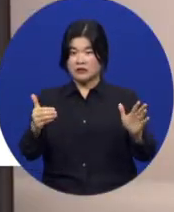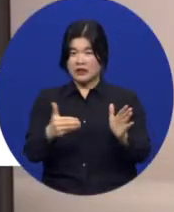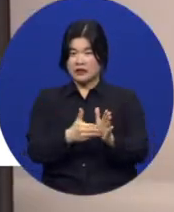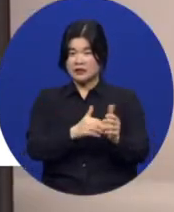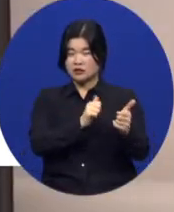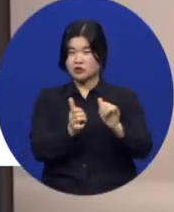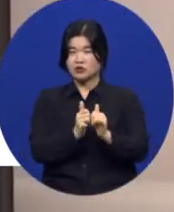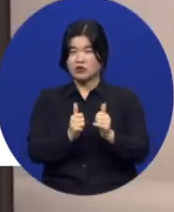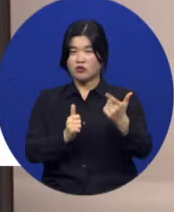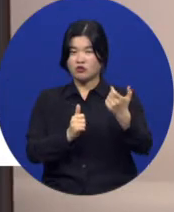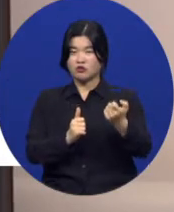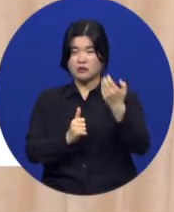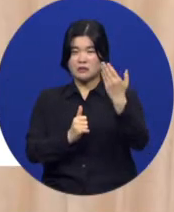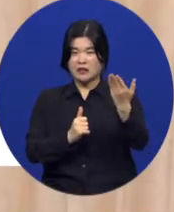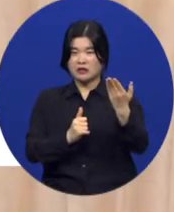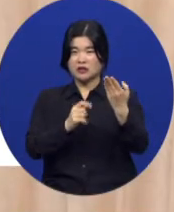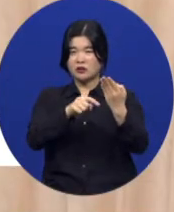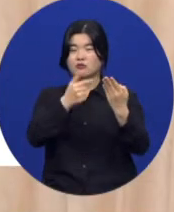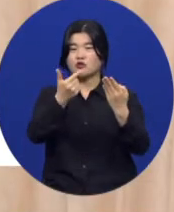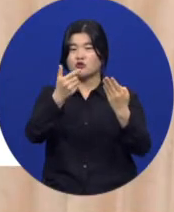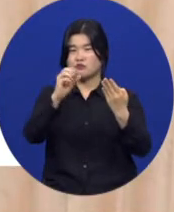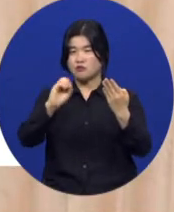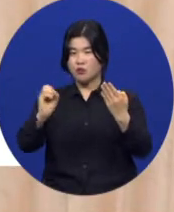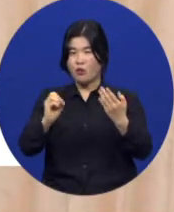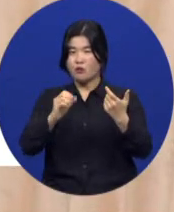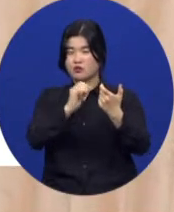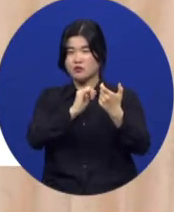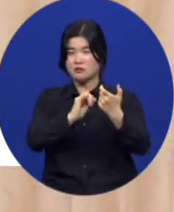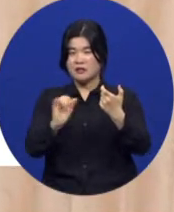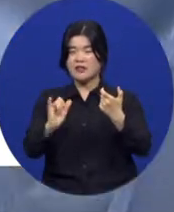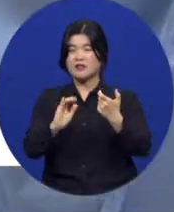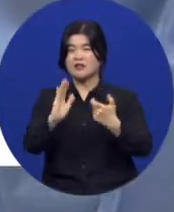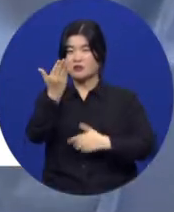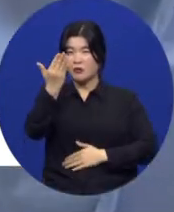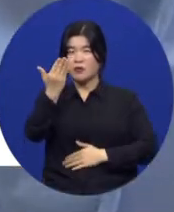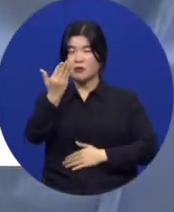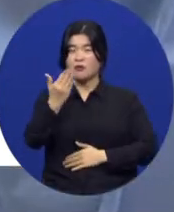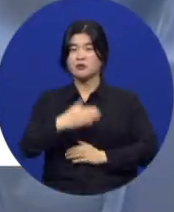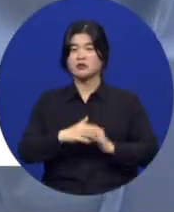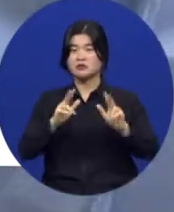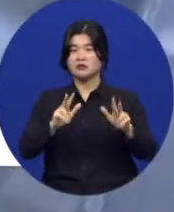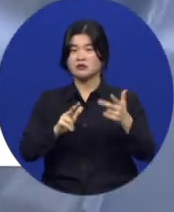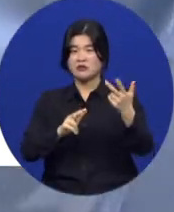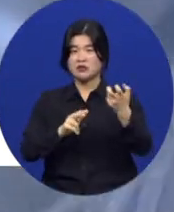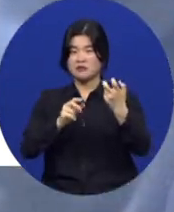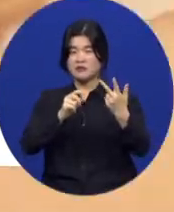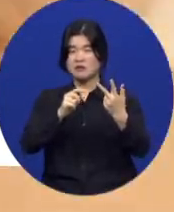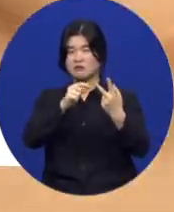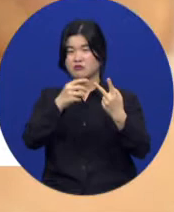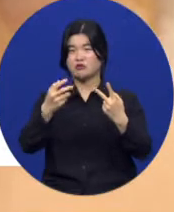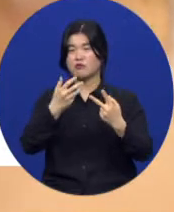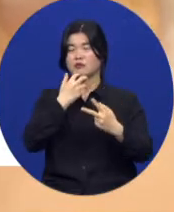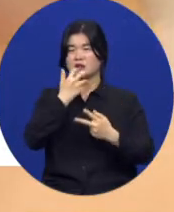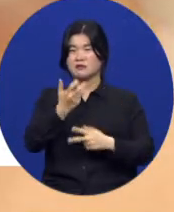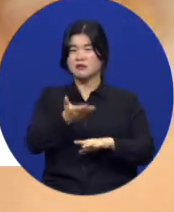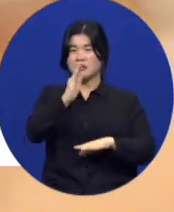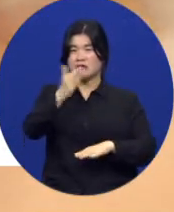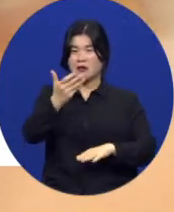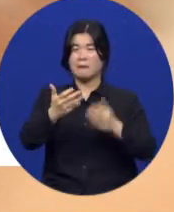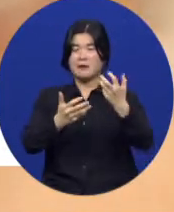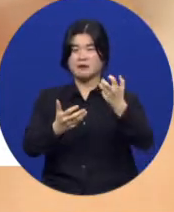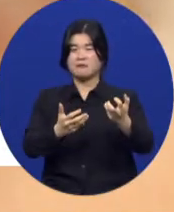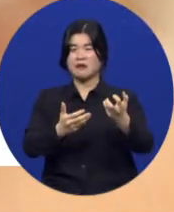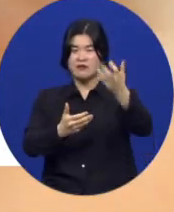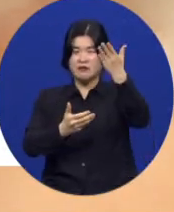내 사망자의 9 14.6% 가 60세 이상이고 특히 80세 이상의 72% 를 차지하고 있다며 80세